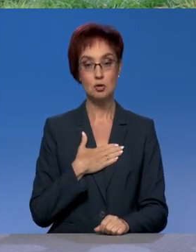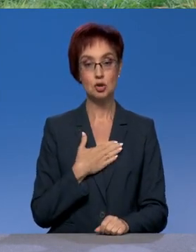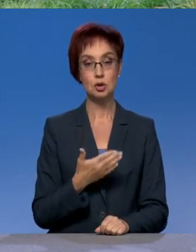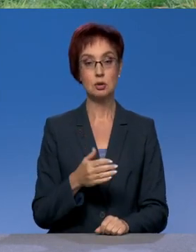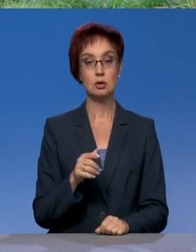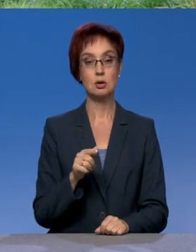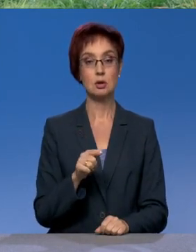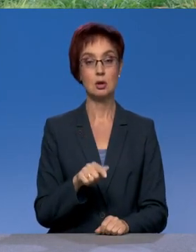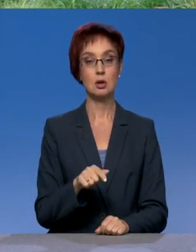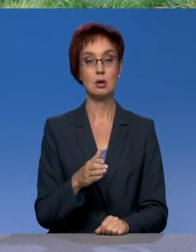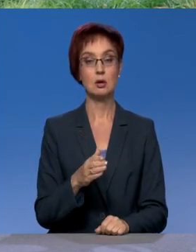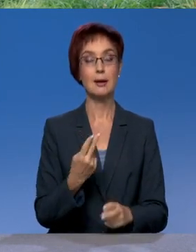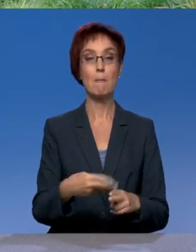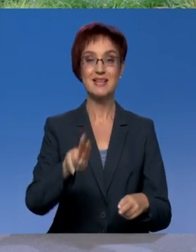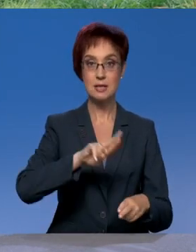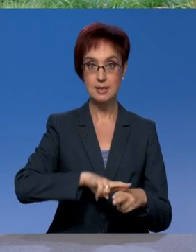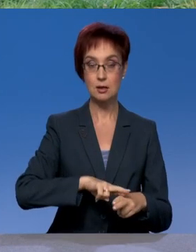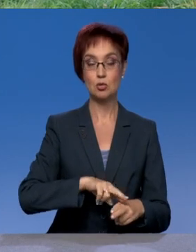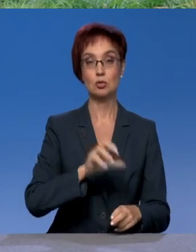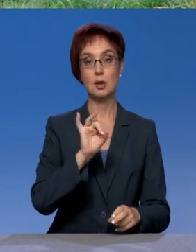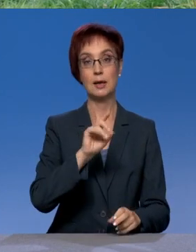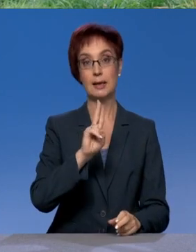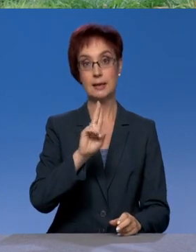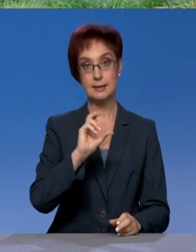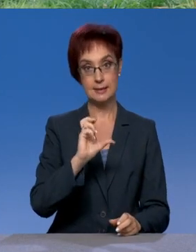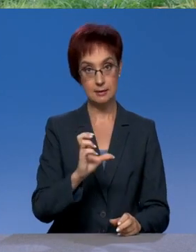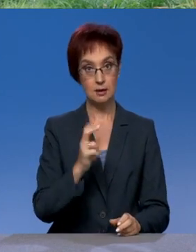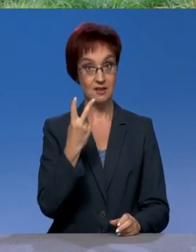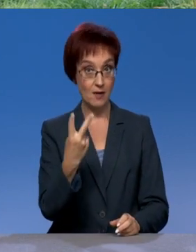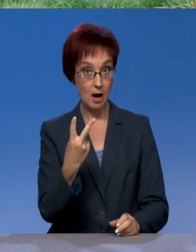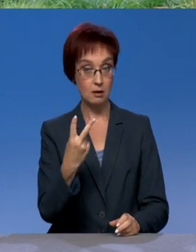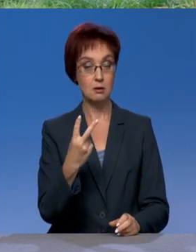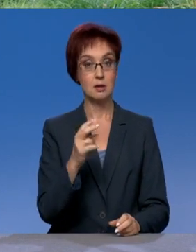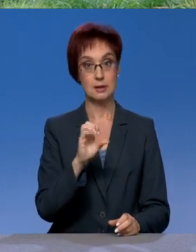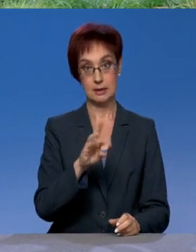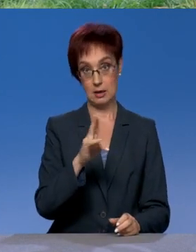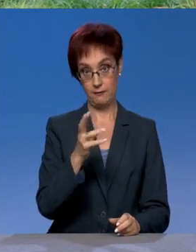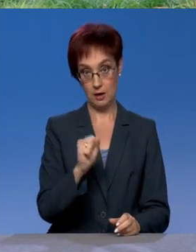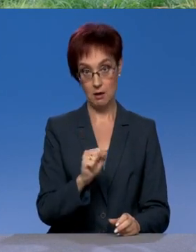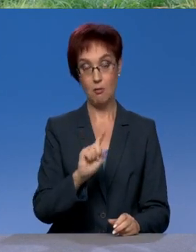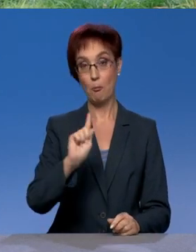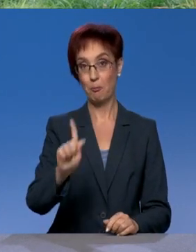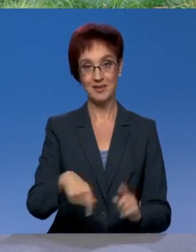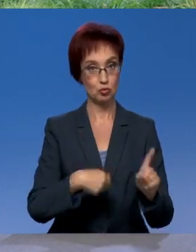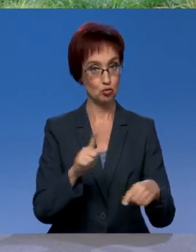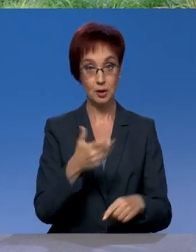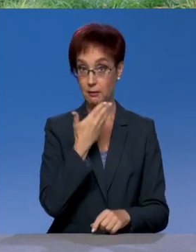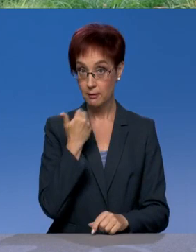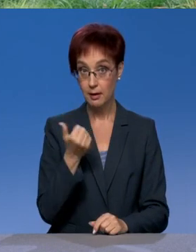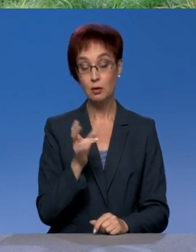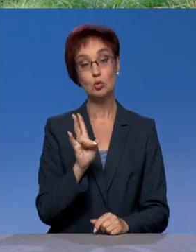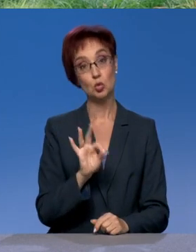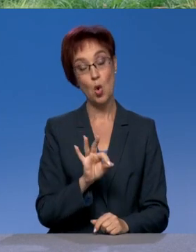X2 ставкой. Вот, какого-то принуждения в этом плане нет. Но все-таки они говорят, что,